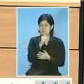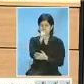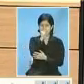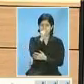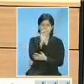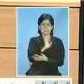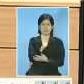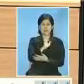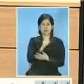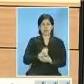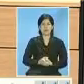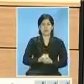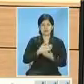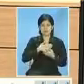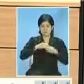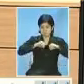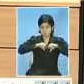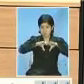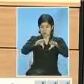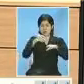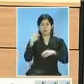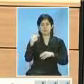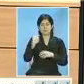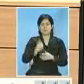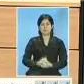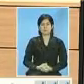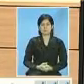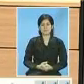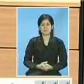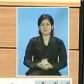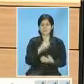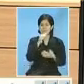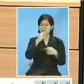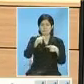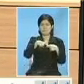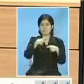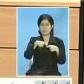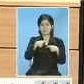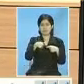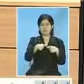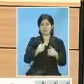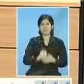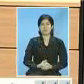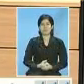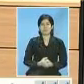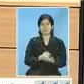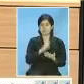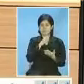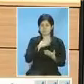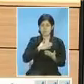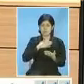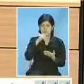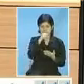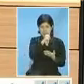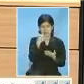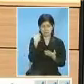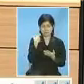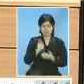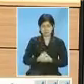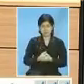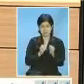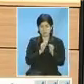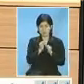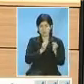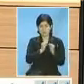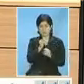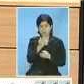ครับพูดที่ไหนก็ยากการที่จะทำปิดบังและไม่ยอมพูดความจริงกันว่